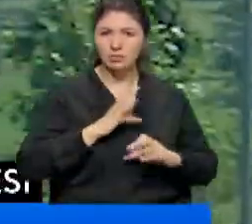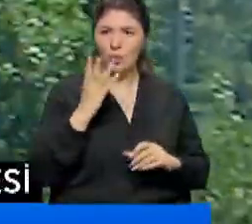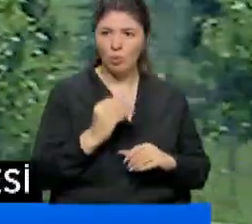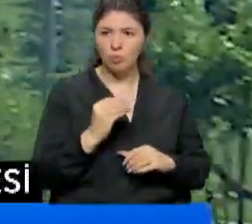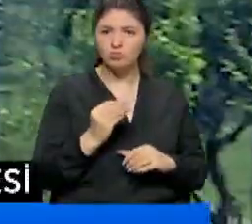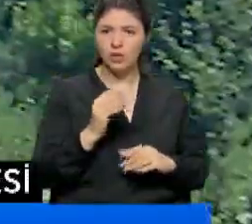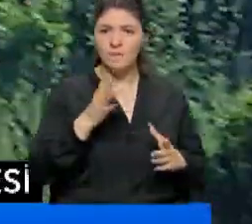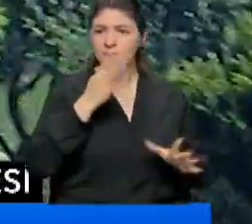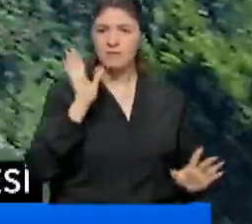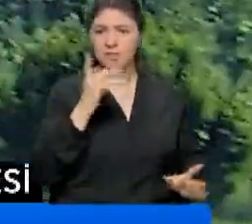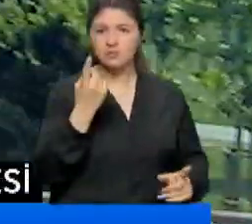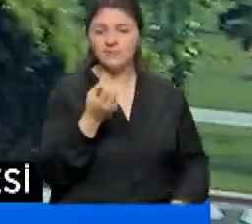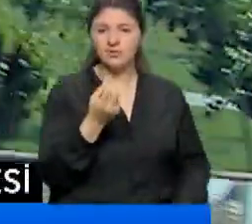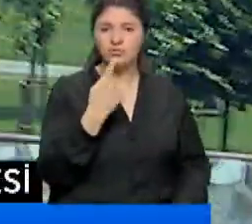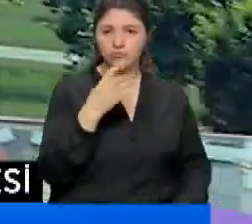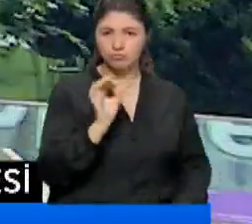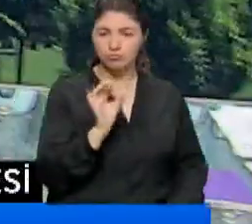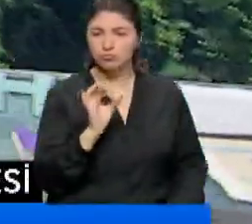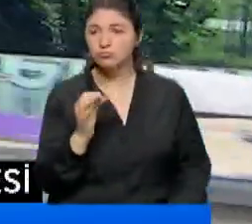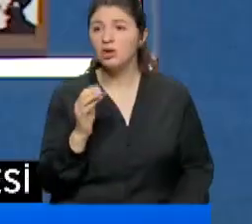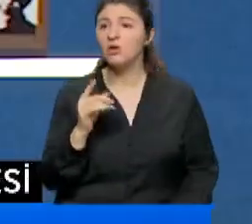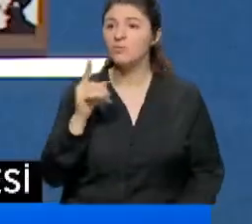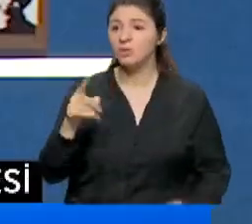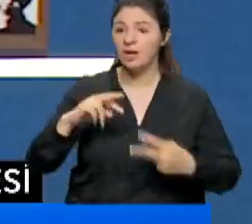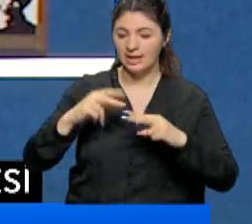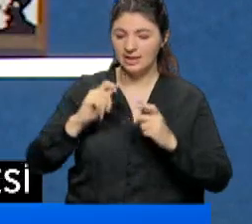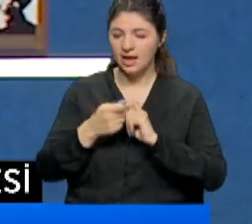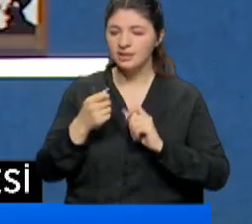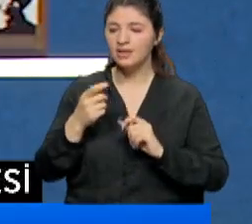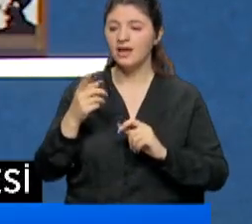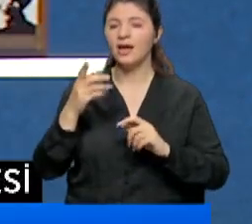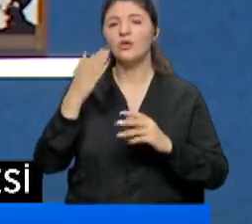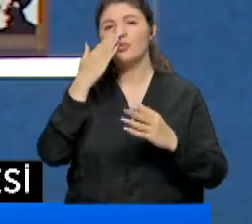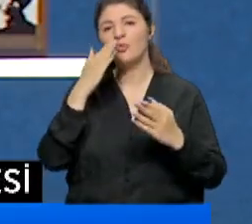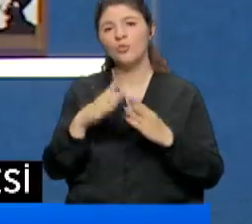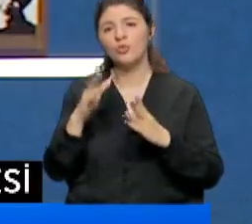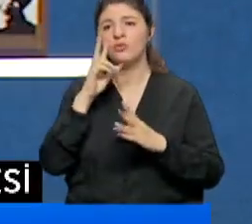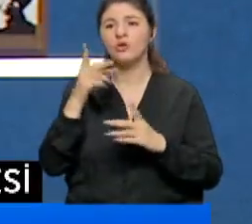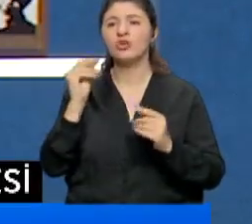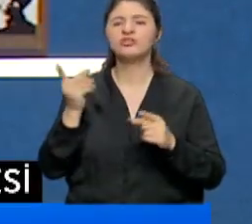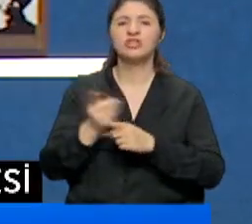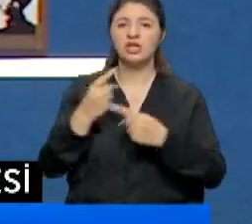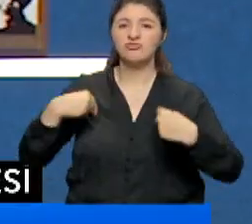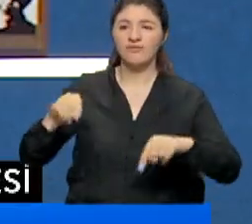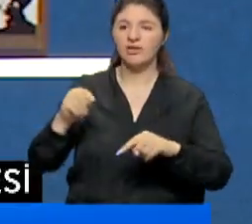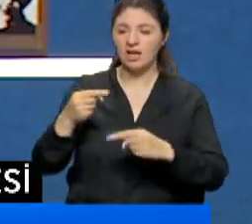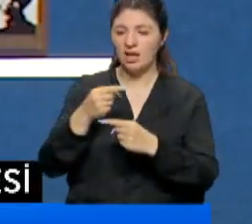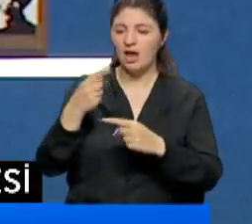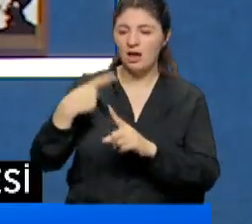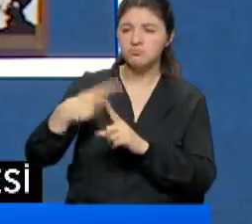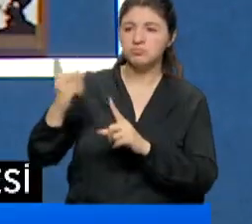etkisi oldu hani bilemediğimiz bir virüs diyorlar değil ama bu genetik yatkınlığın üzerine çok çeşitli çevresel faktörler